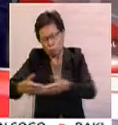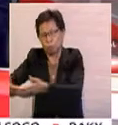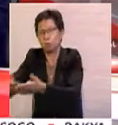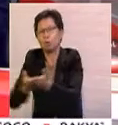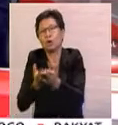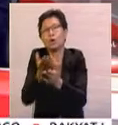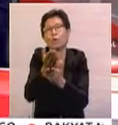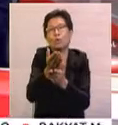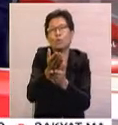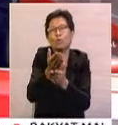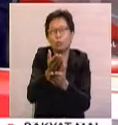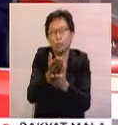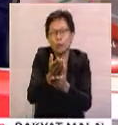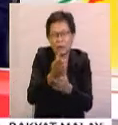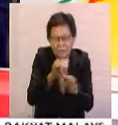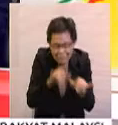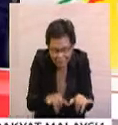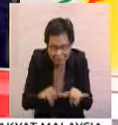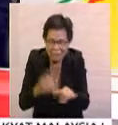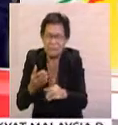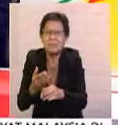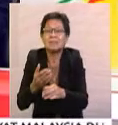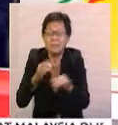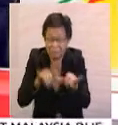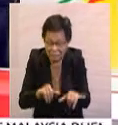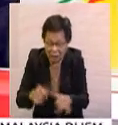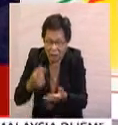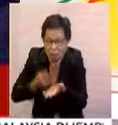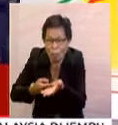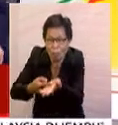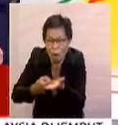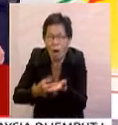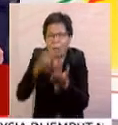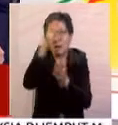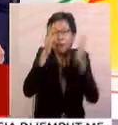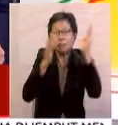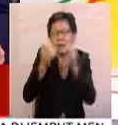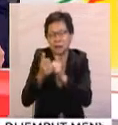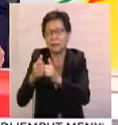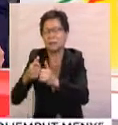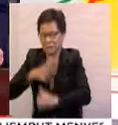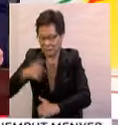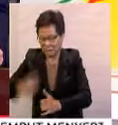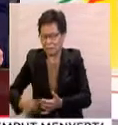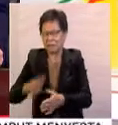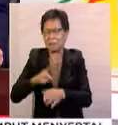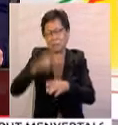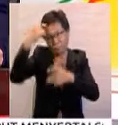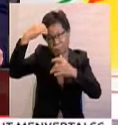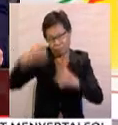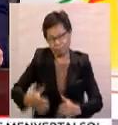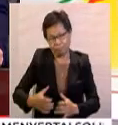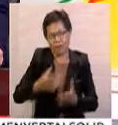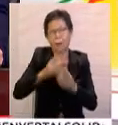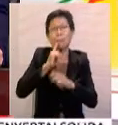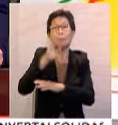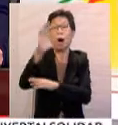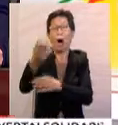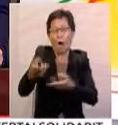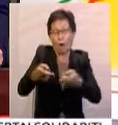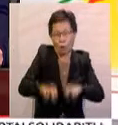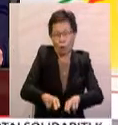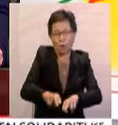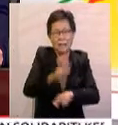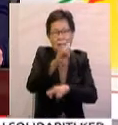mengikut skala yang ditetapkan selepas rundingan antara Kerajaan Malaysia dan Republik China dimuktamadkan. Perjanjian kontrak